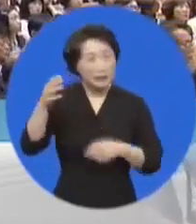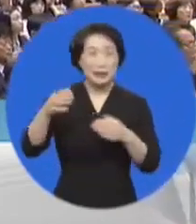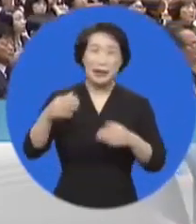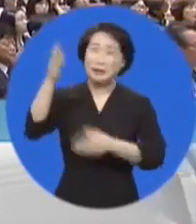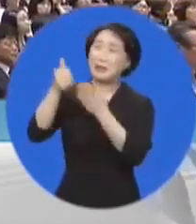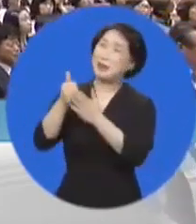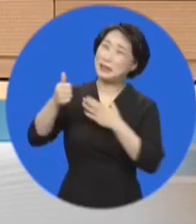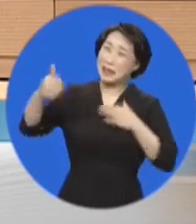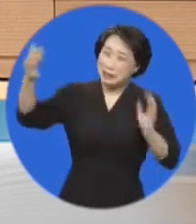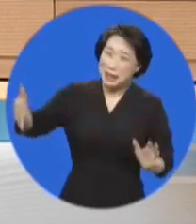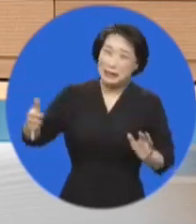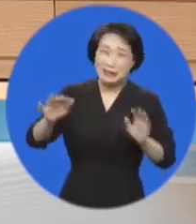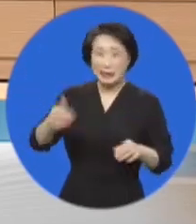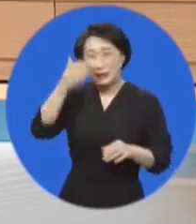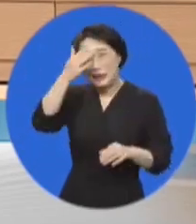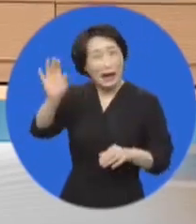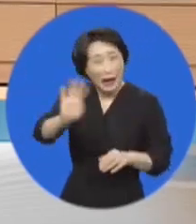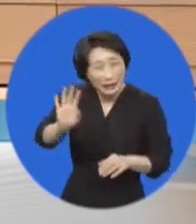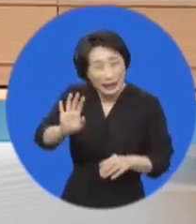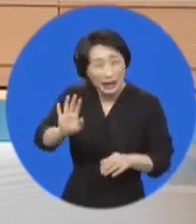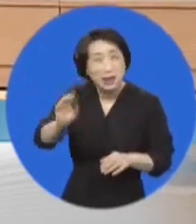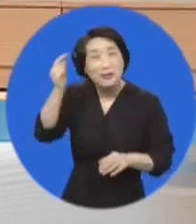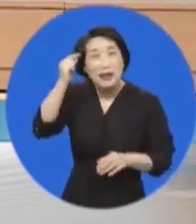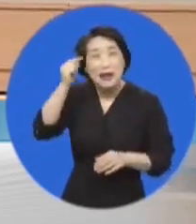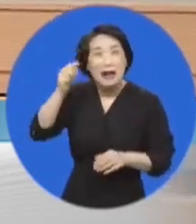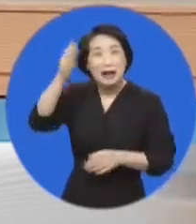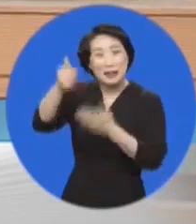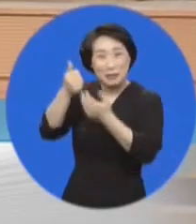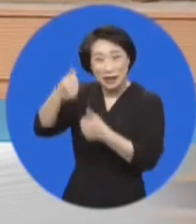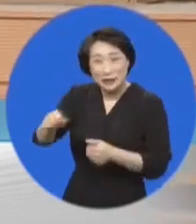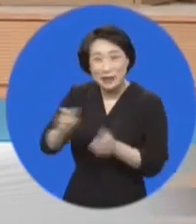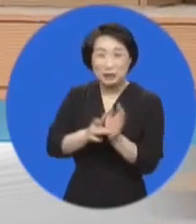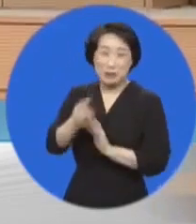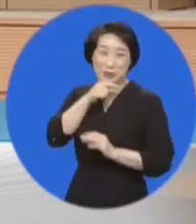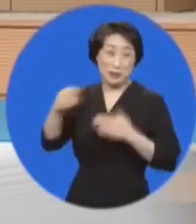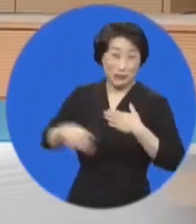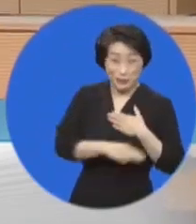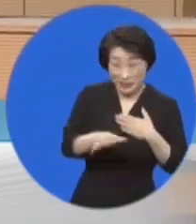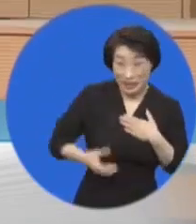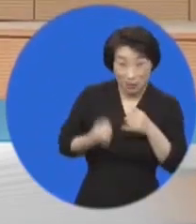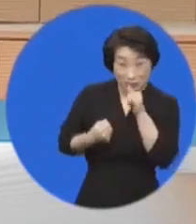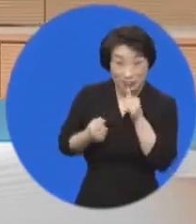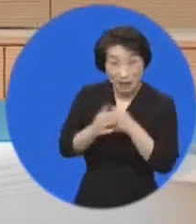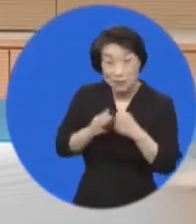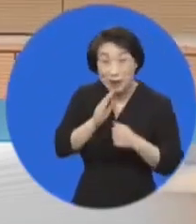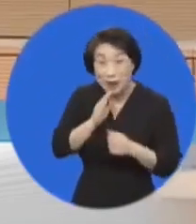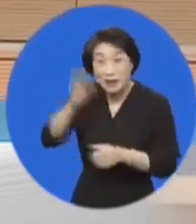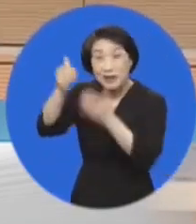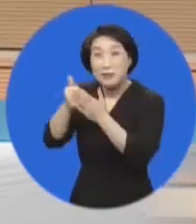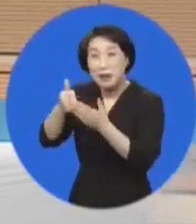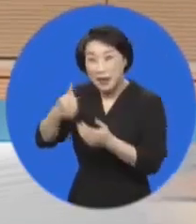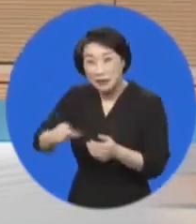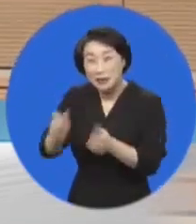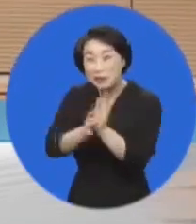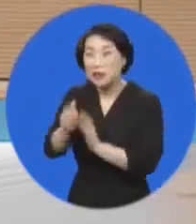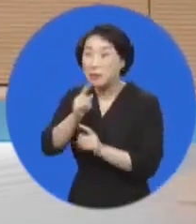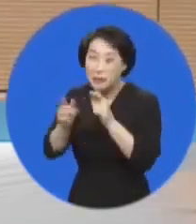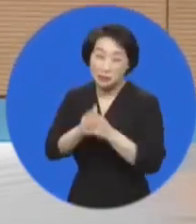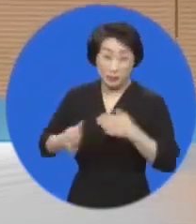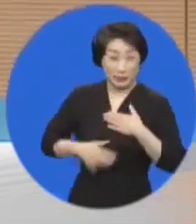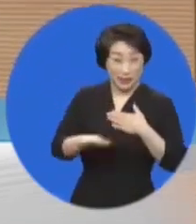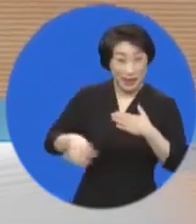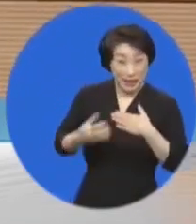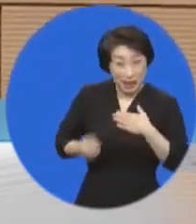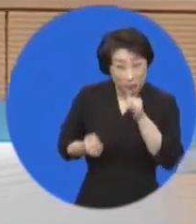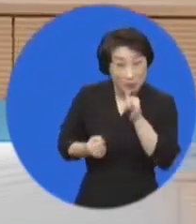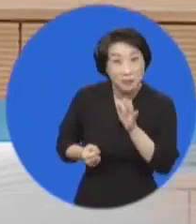아니야. 왜? 내 아들의 피가 내 안에 있잖아. 내 말이 내 안에 있잖아.